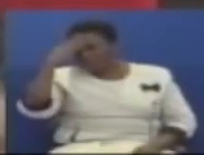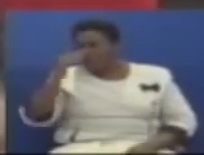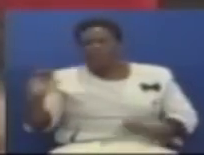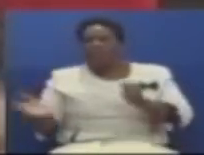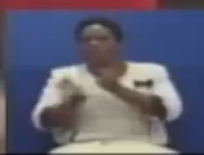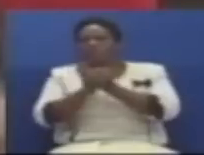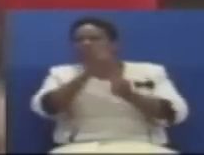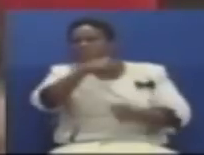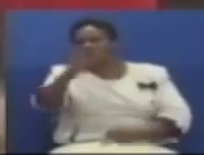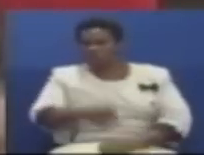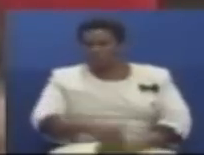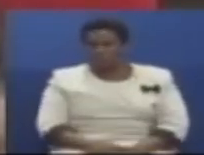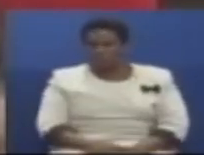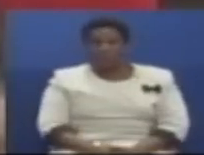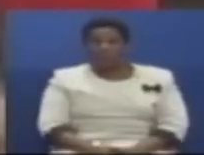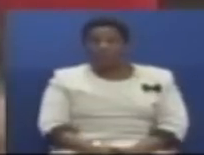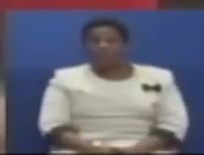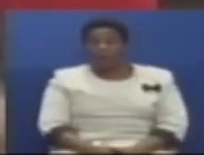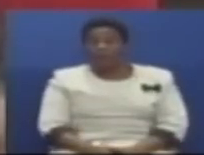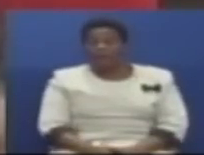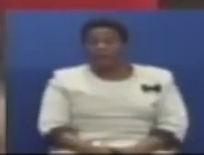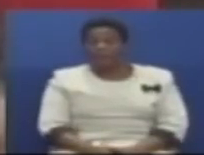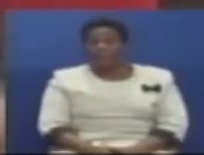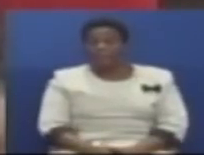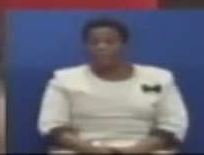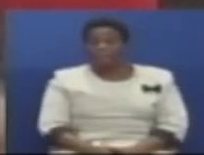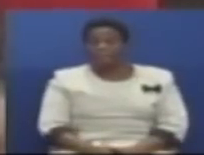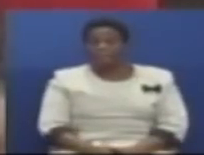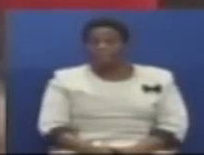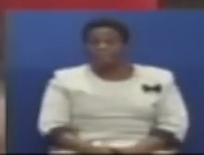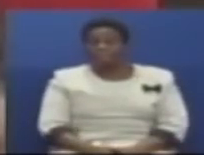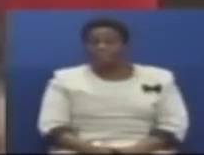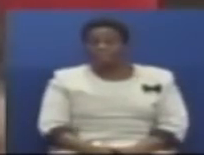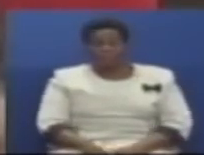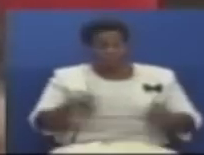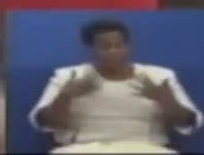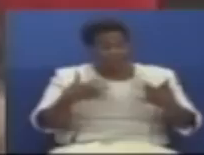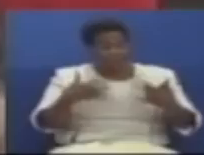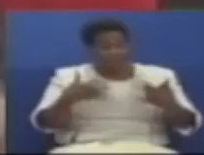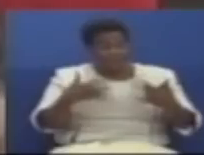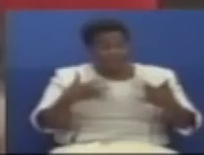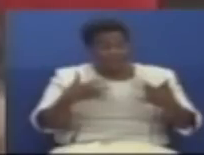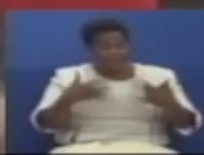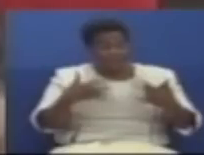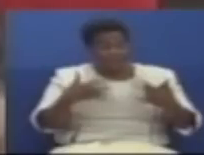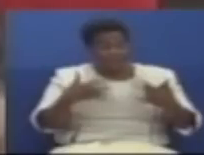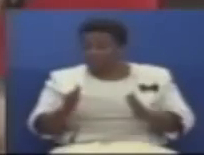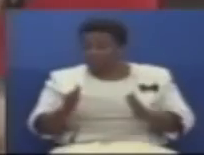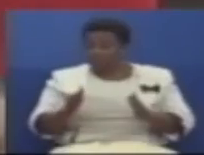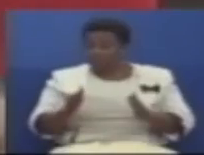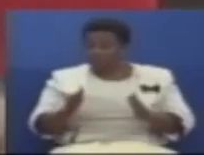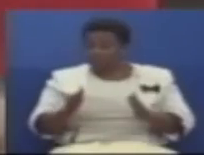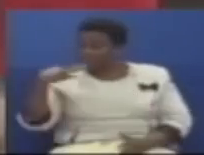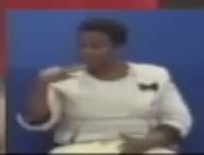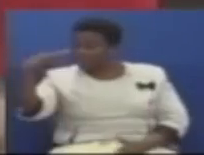Tuseme waziri mkuu ambaye ametambuliwa na Rais wa Jamhuri ya Muungano wa Tanzania na kuthibitishwa na